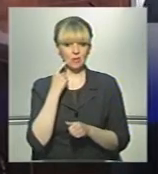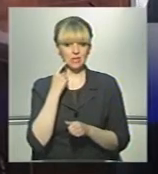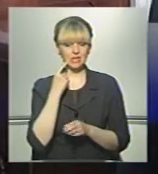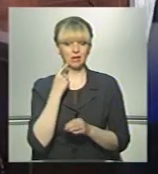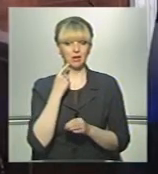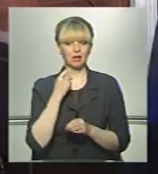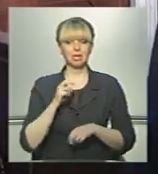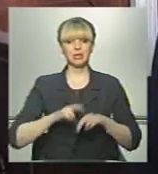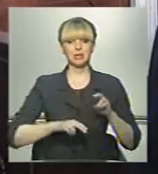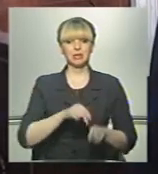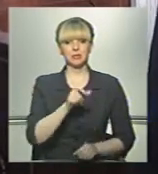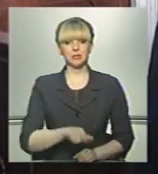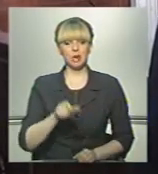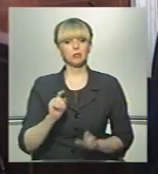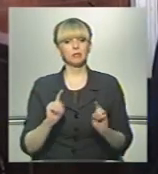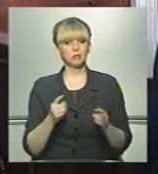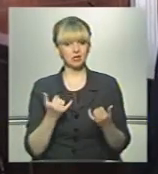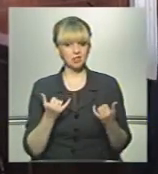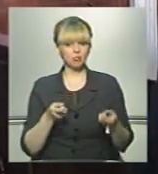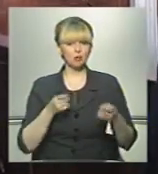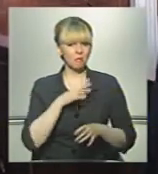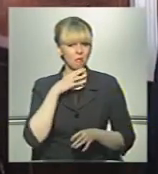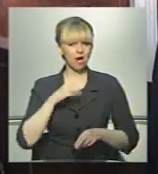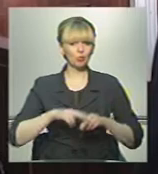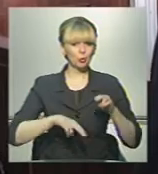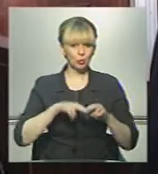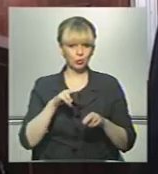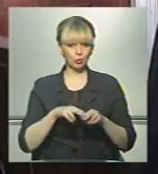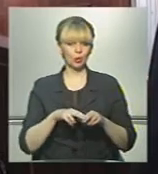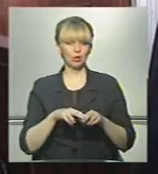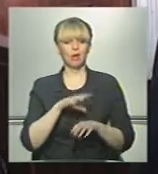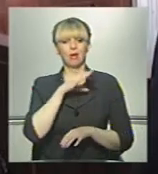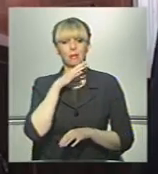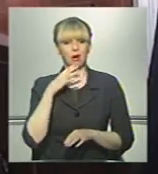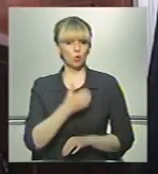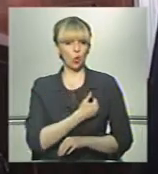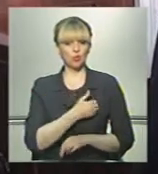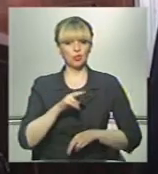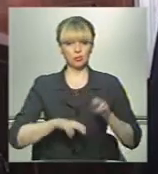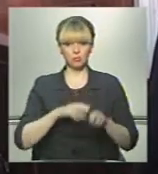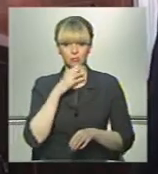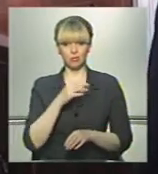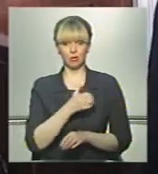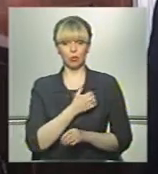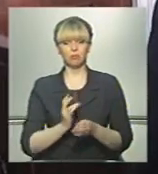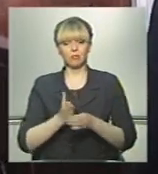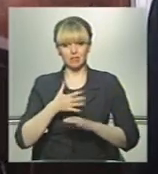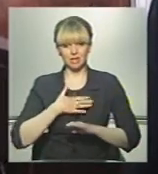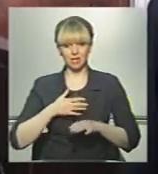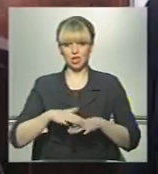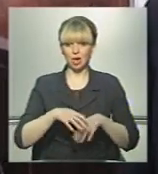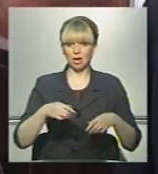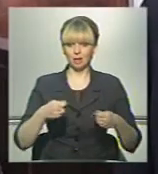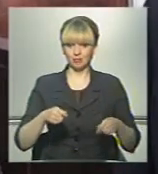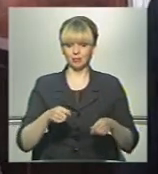недобросовісних забудовників. Чому? Тому що сьогодні дійсно багато будують, багато хочуть будувати і багато хочуть зайти на наш ринок. Тому